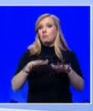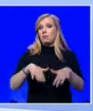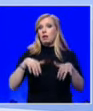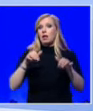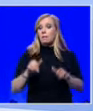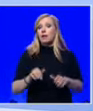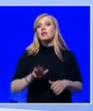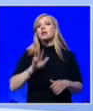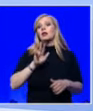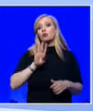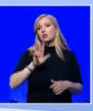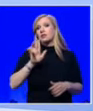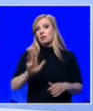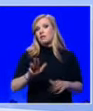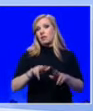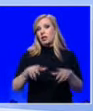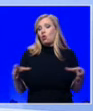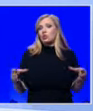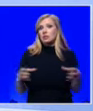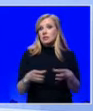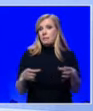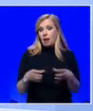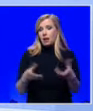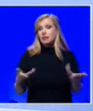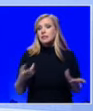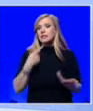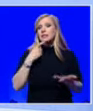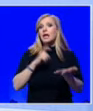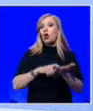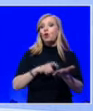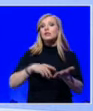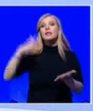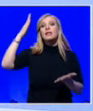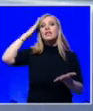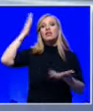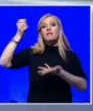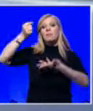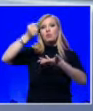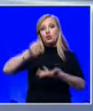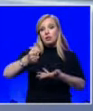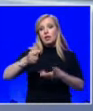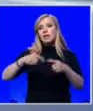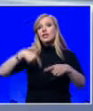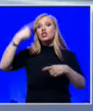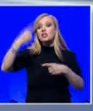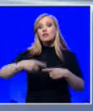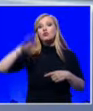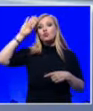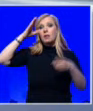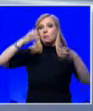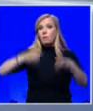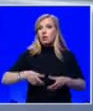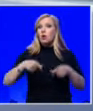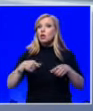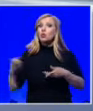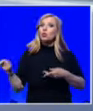парламента, от 49-то Народно събрание, закон за държавния бюджет. Така че следващото служебно правителство,